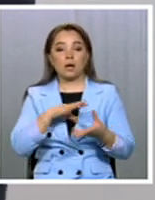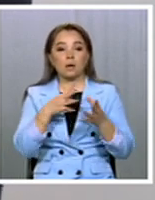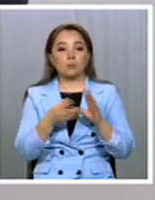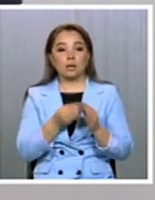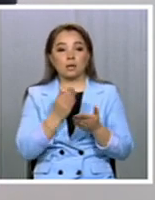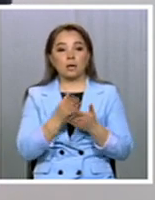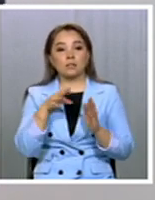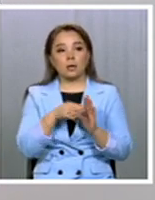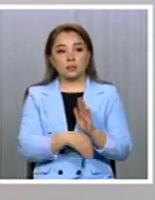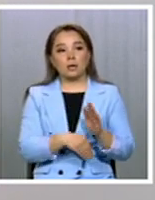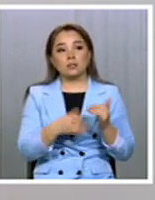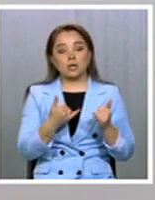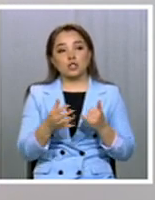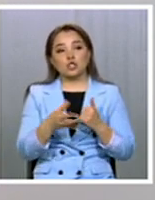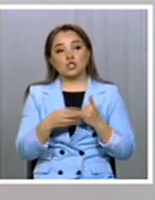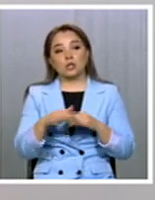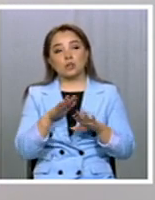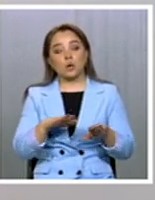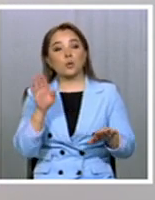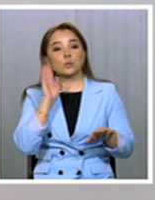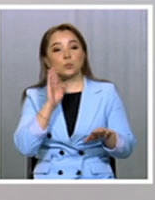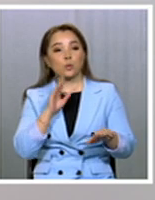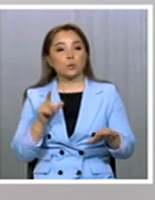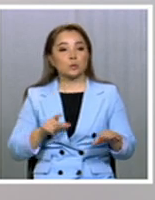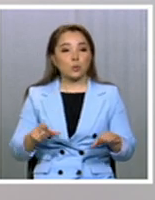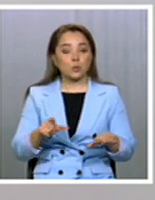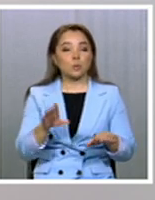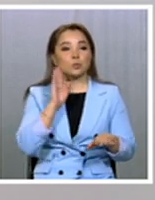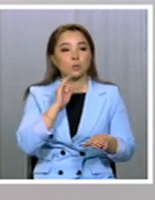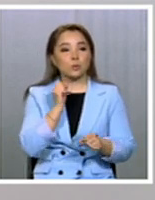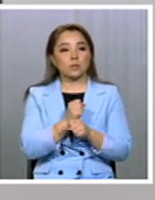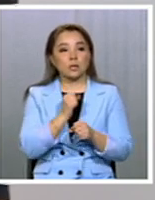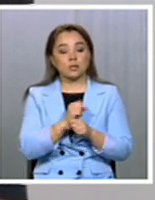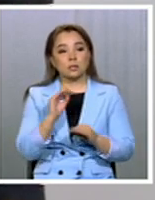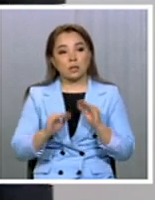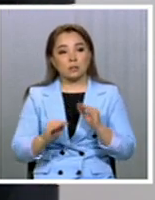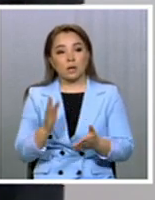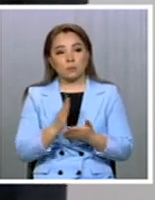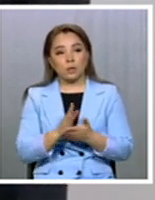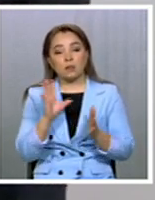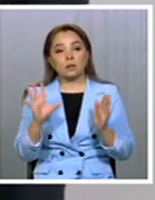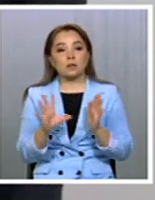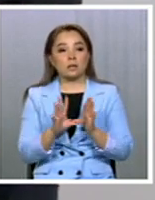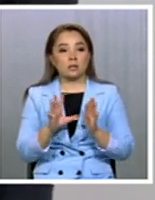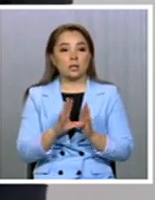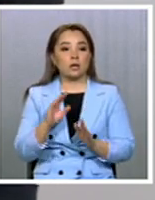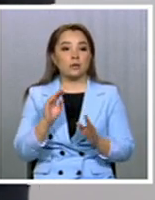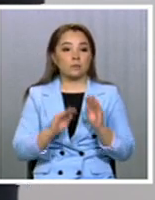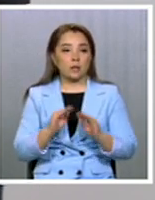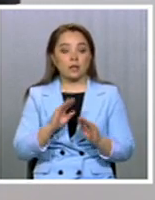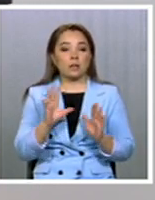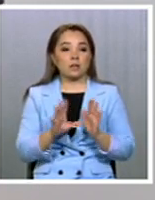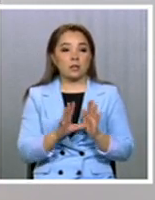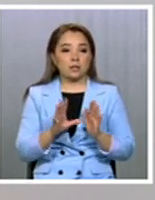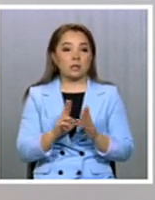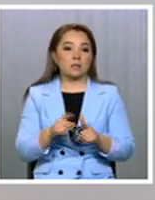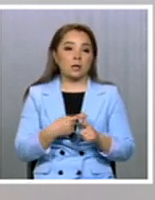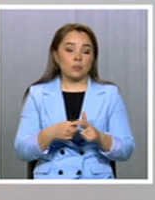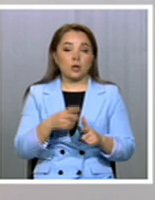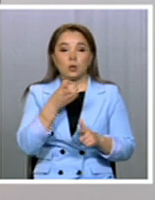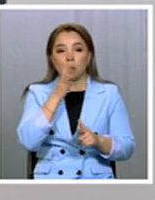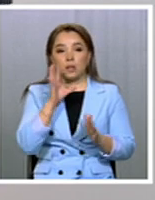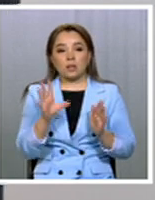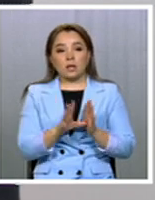Яғни, жер, су жолдары, суаруға арналған су. Қуат көздеріне: электр немесе жылу